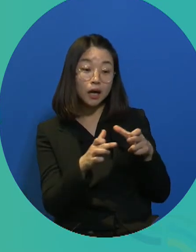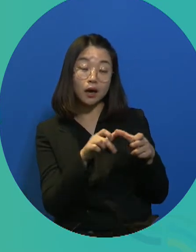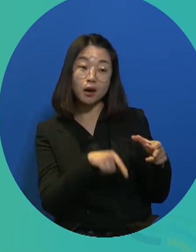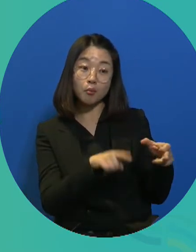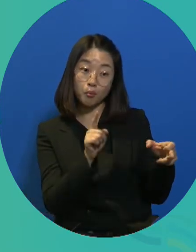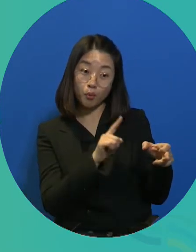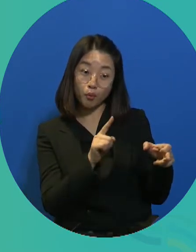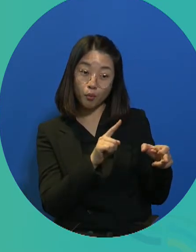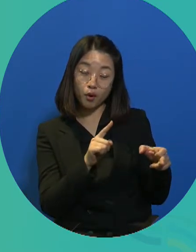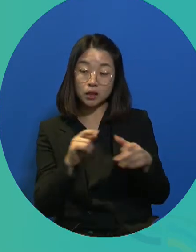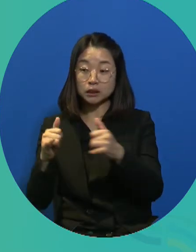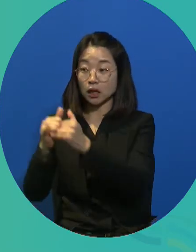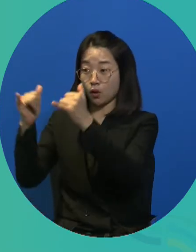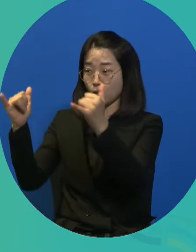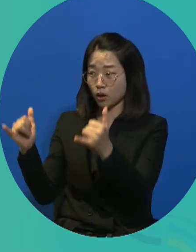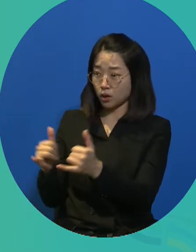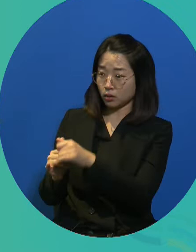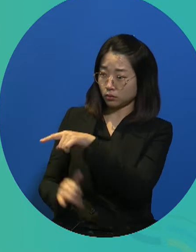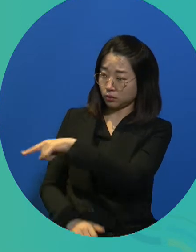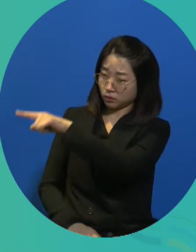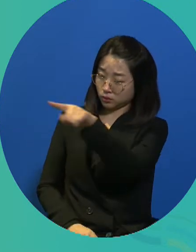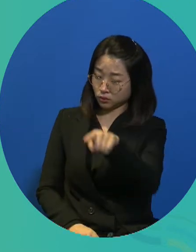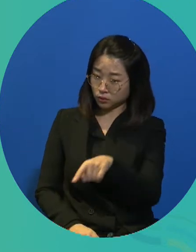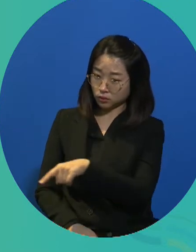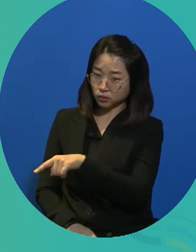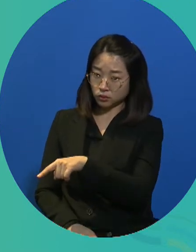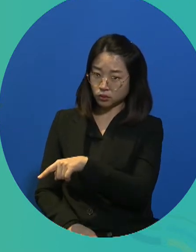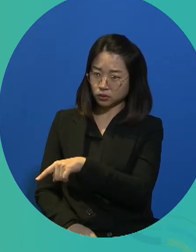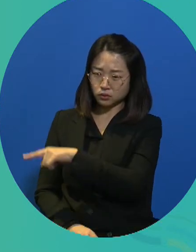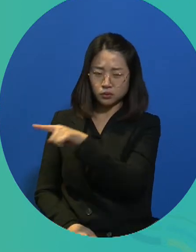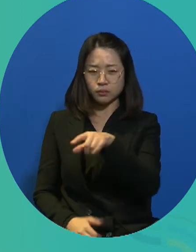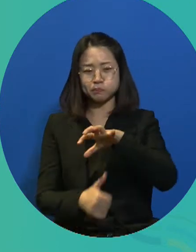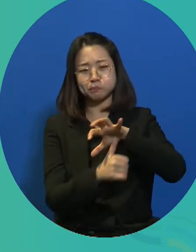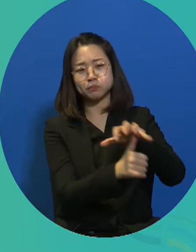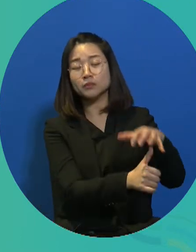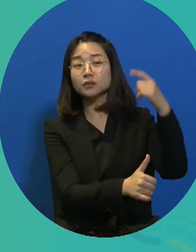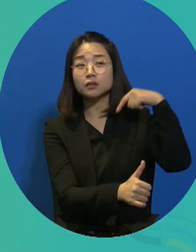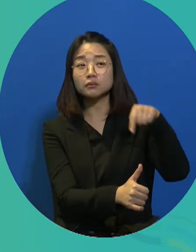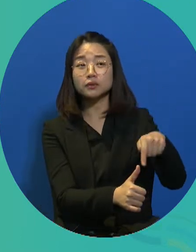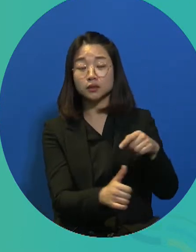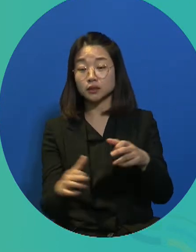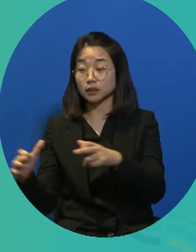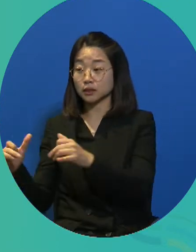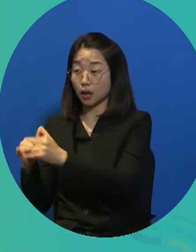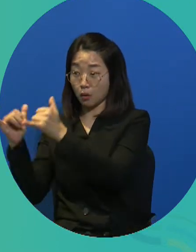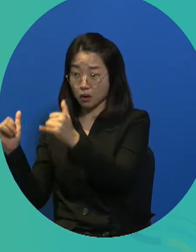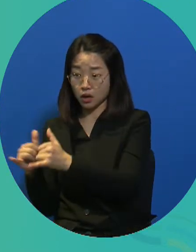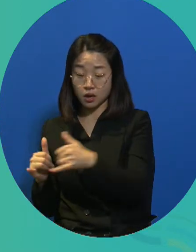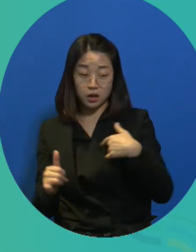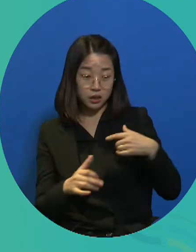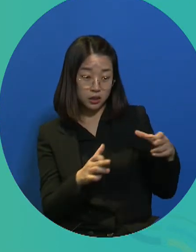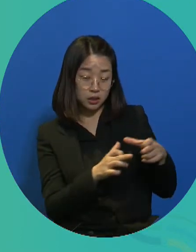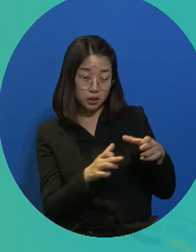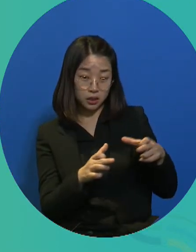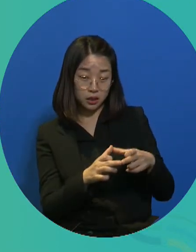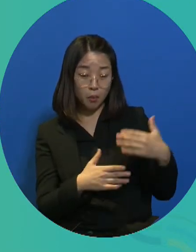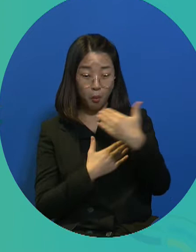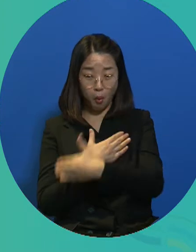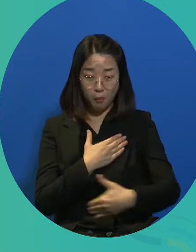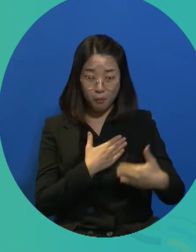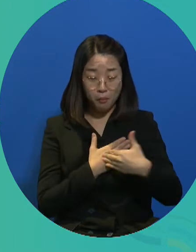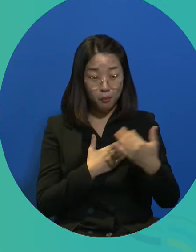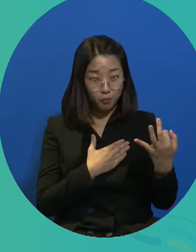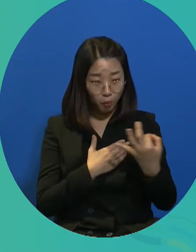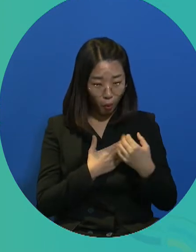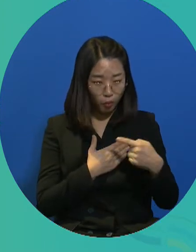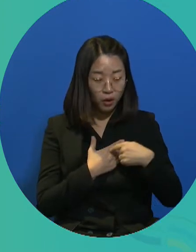것은 사회적으로 구성이 된 하나의 압박 수단으로서 사회가 우리의 신체 그리고